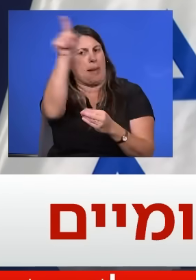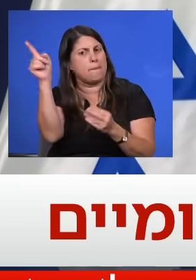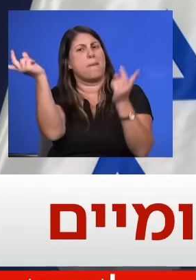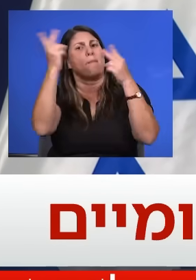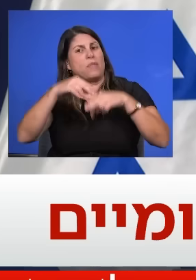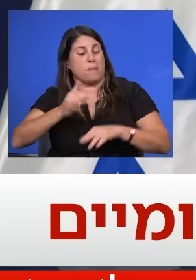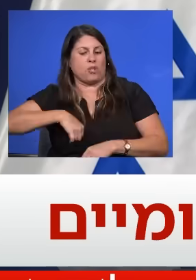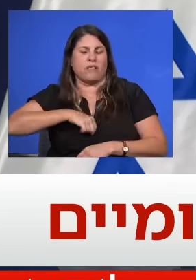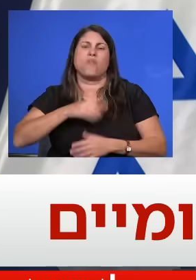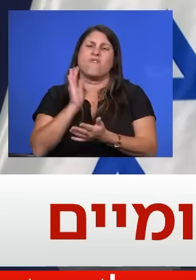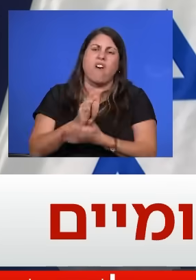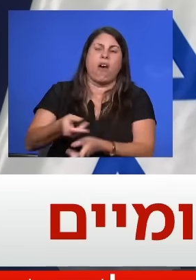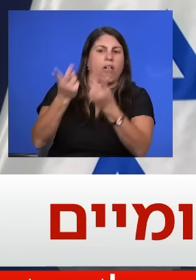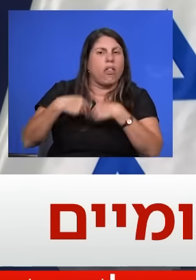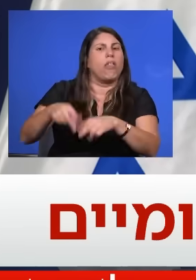מאז